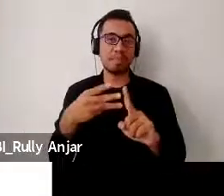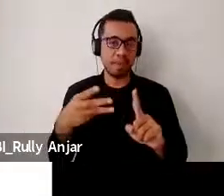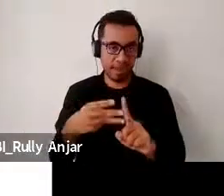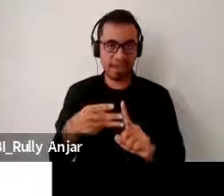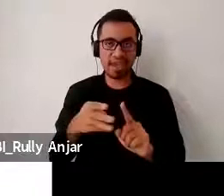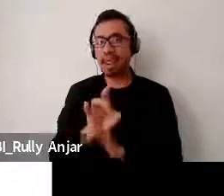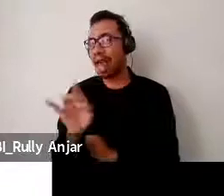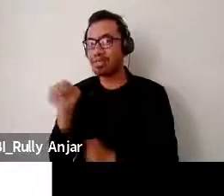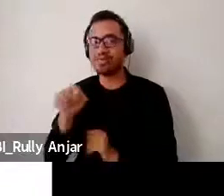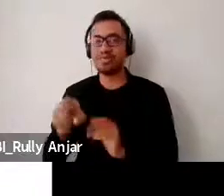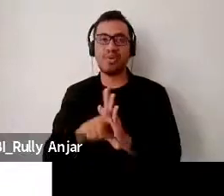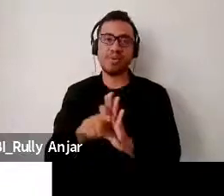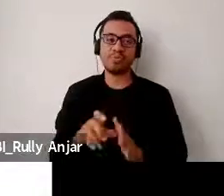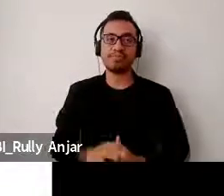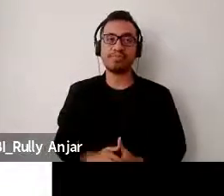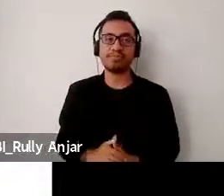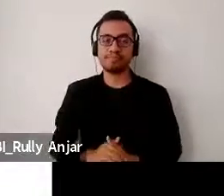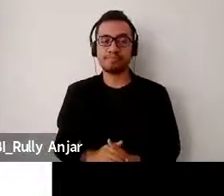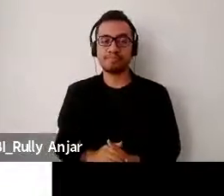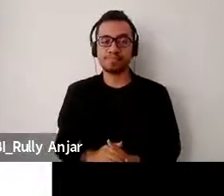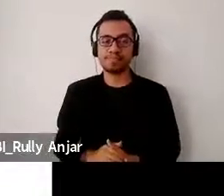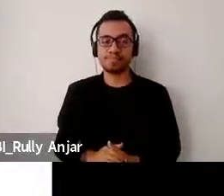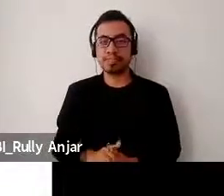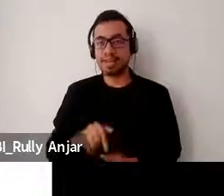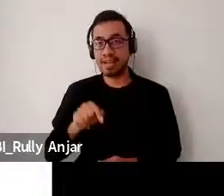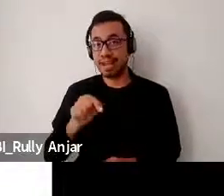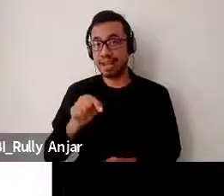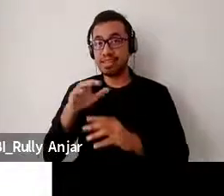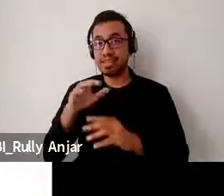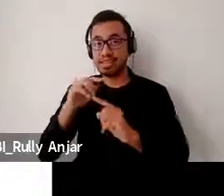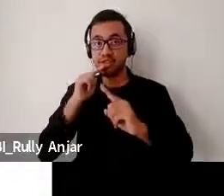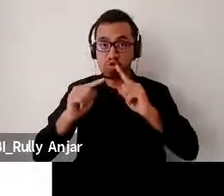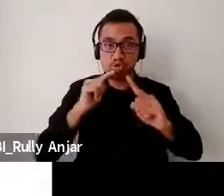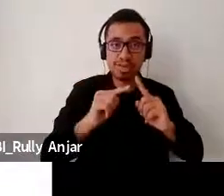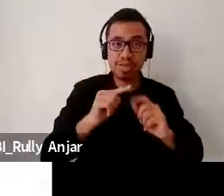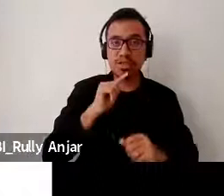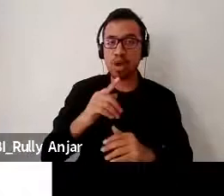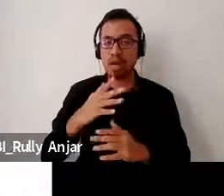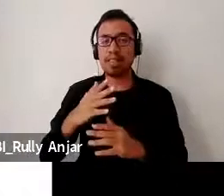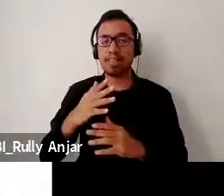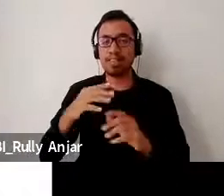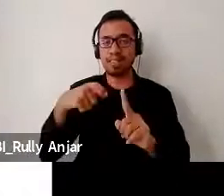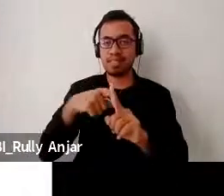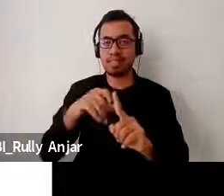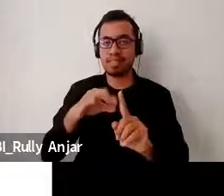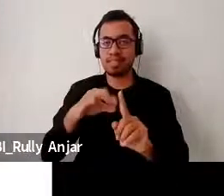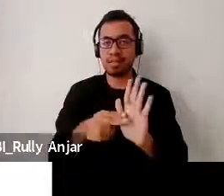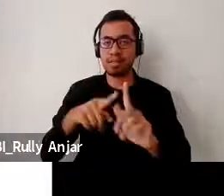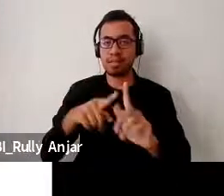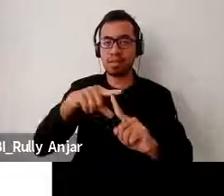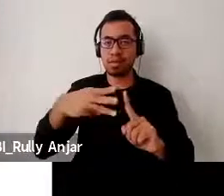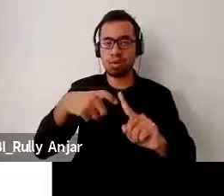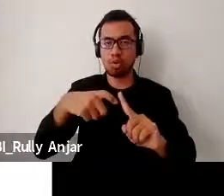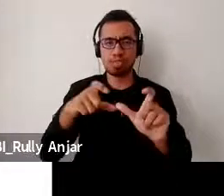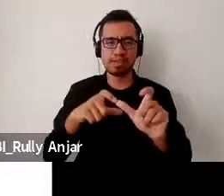Nah, dengan demikian tidak ada diskusi kultural yang reflektif tentang konteks. Misalnya, ketika kita bicara tentang pembatasan